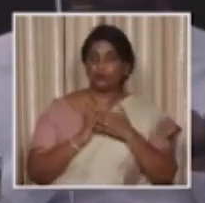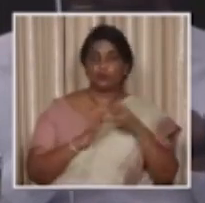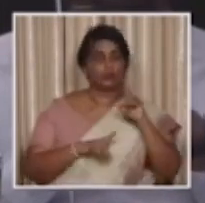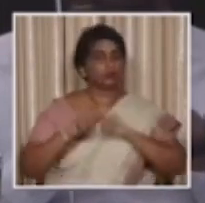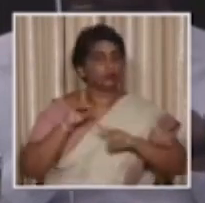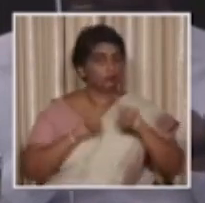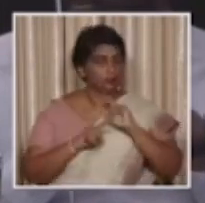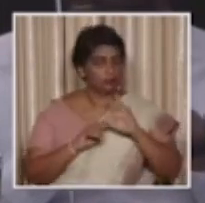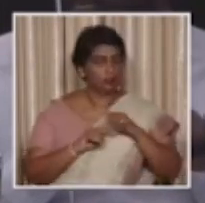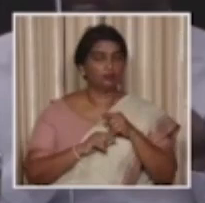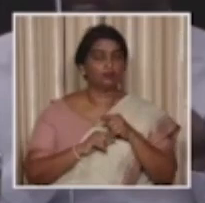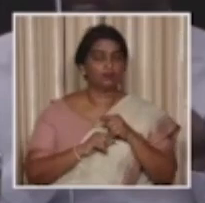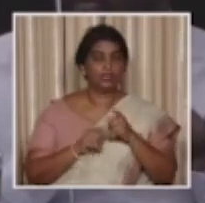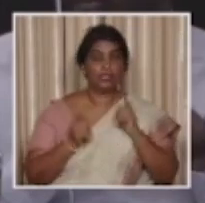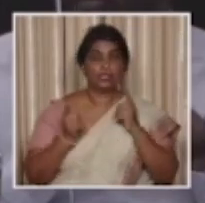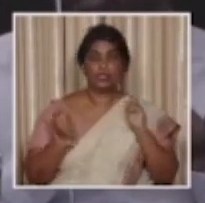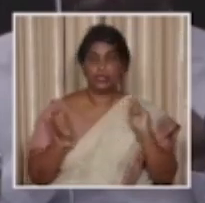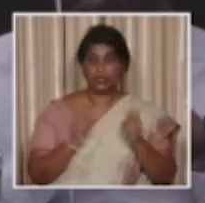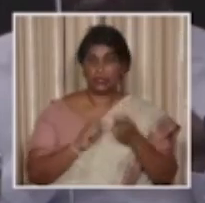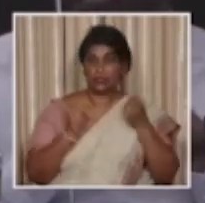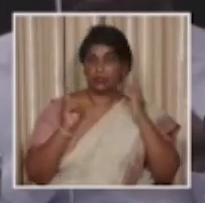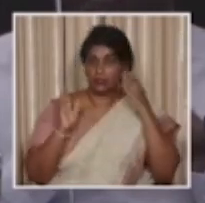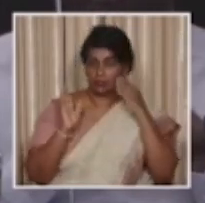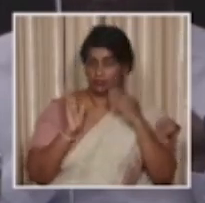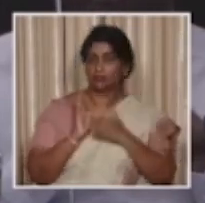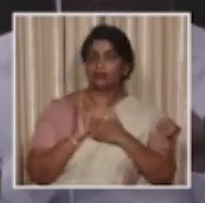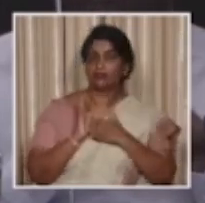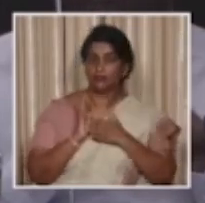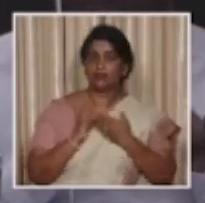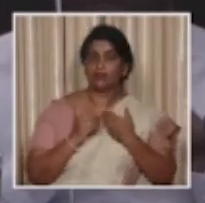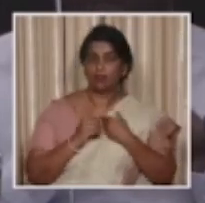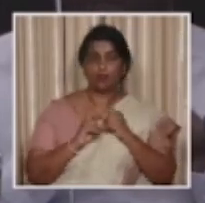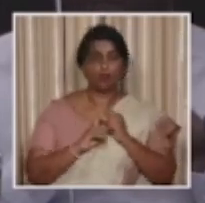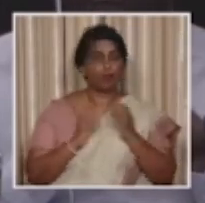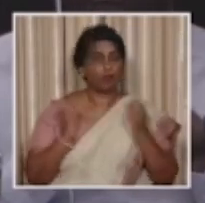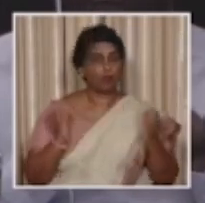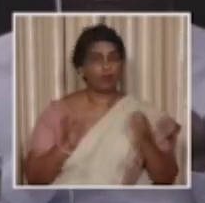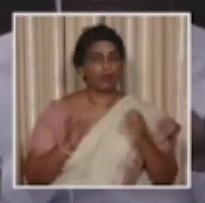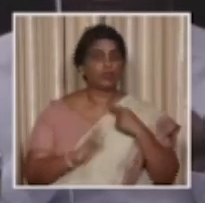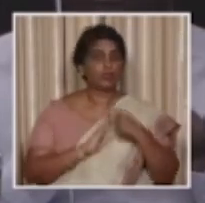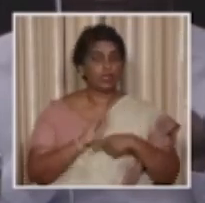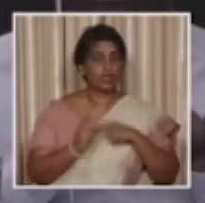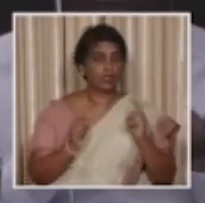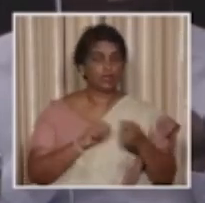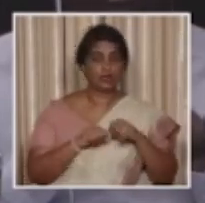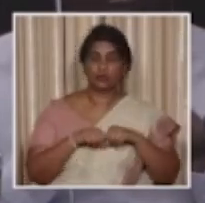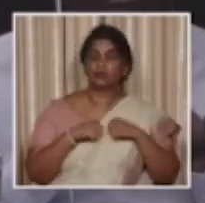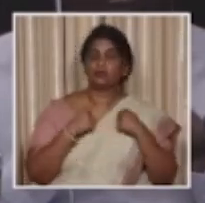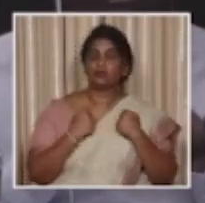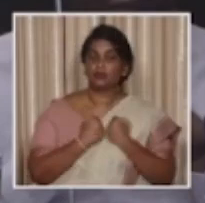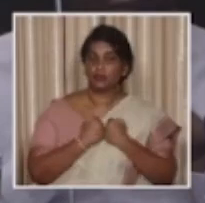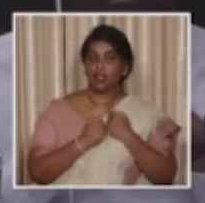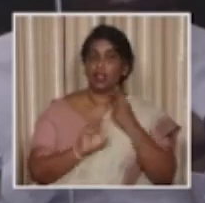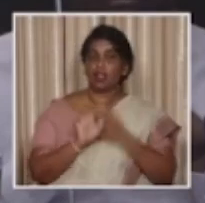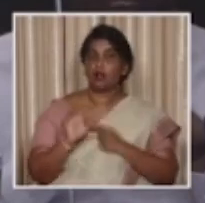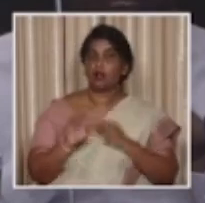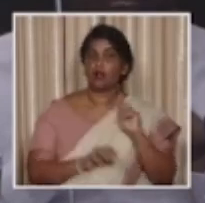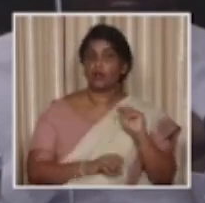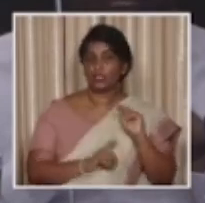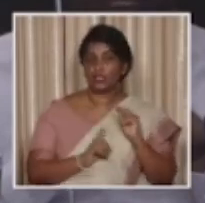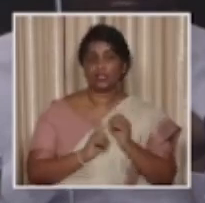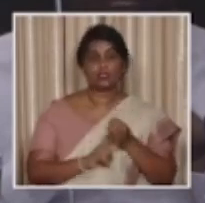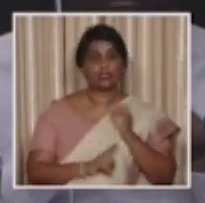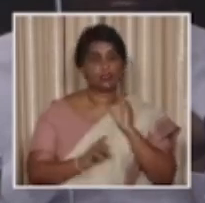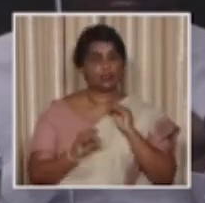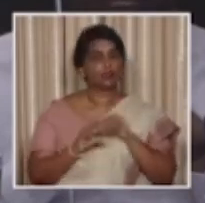කරන විට ක්‍රිකට් ක්‍රීඩාව පිළිබඳව මම පොළොන්නරුව ශ්‍රී ලංකා ක්‍රිකට් සංගමේ අවුරුදු 20ක්